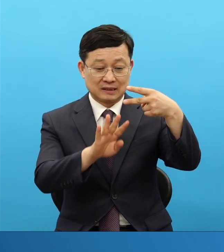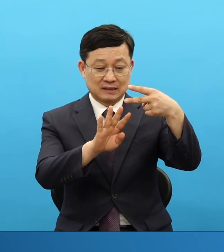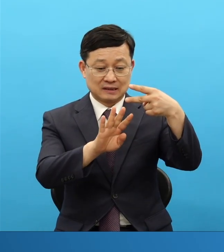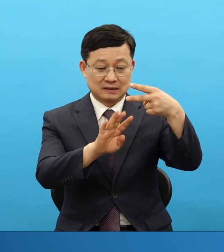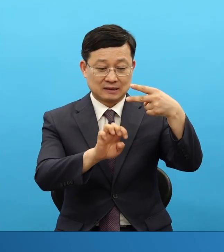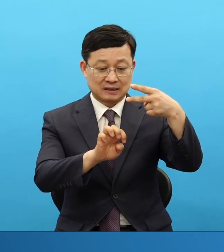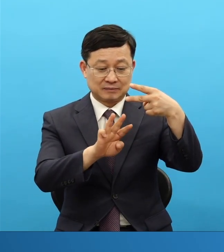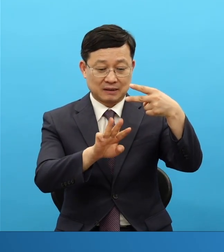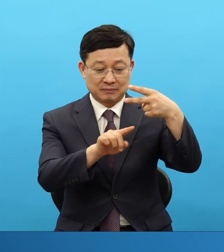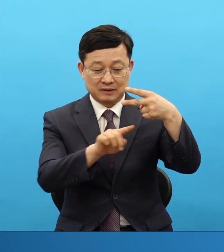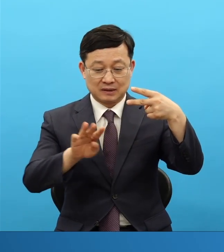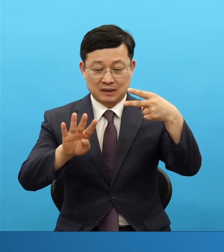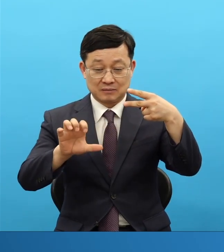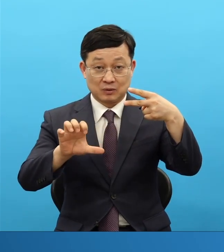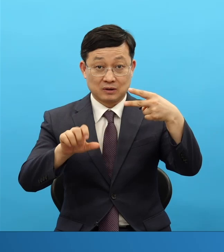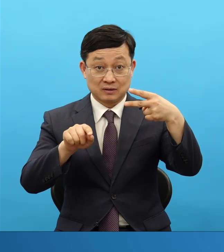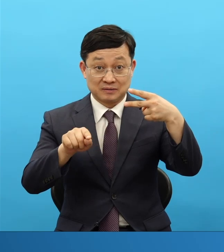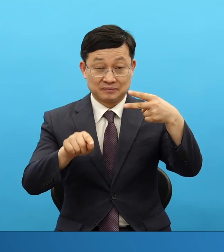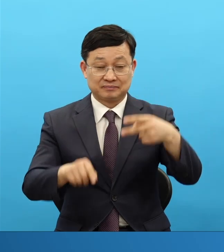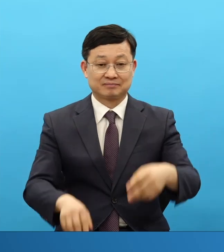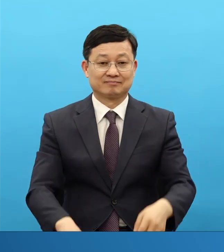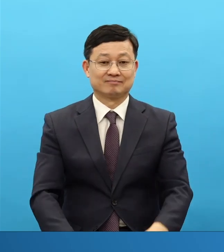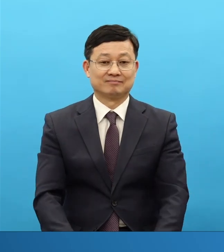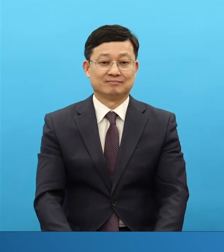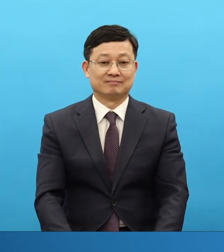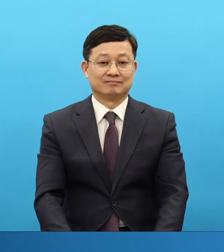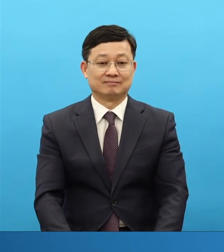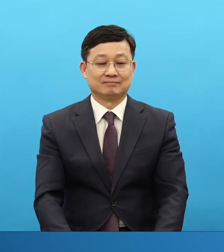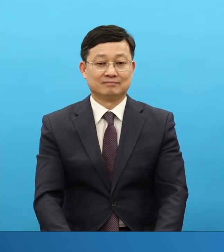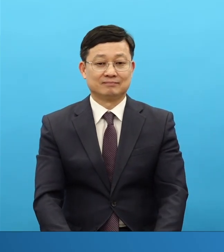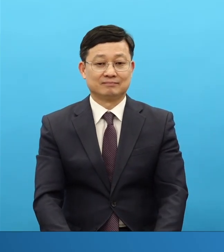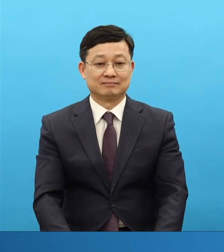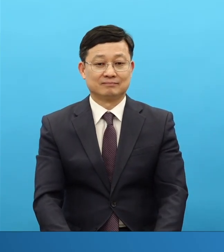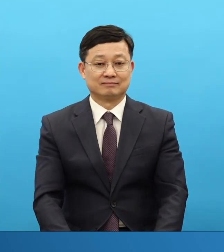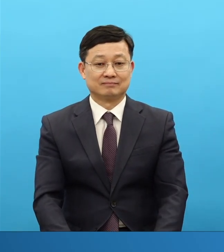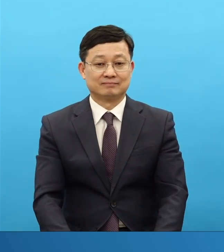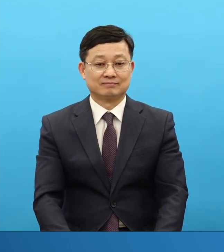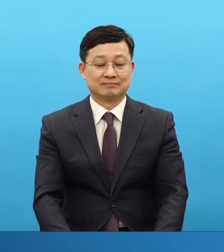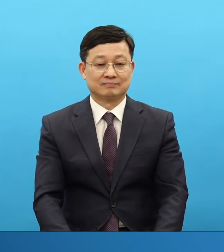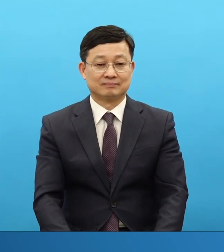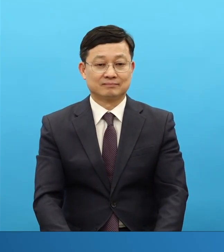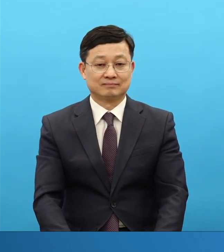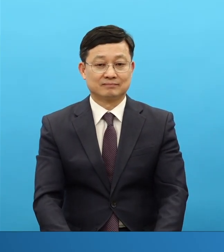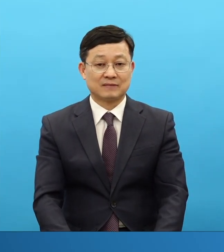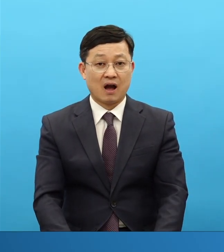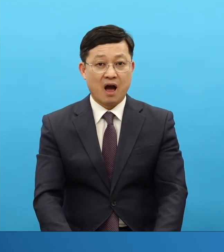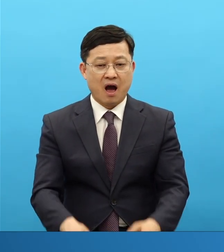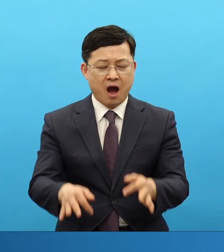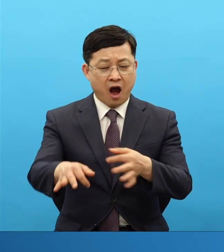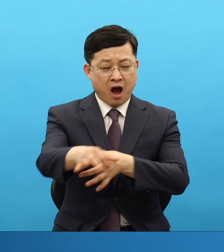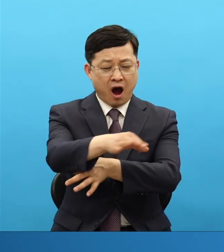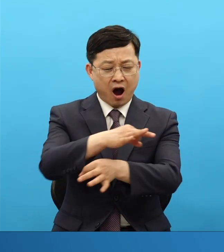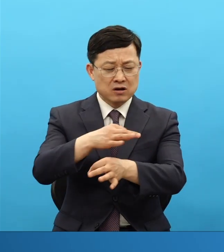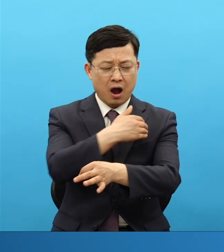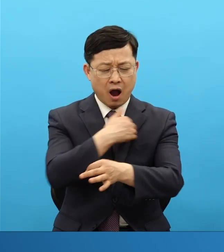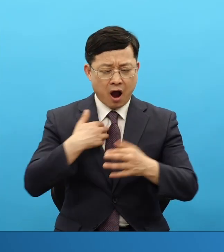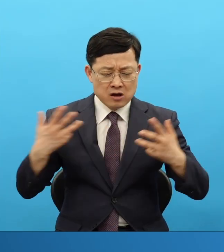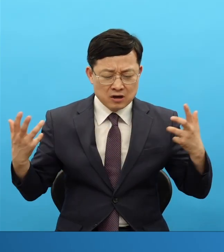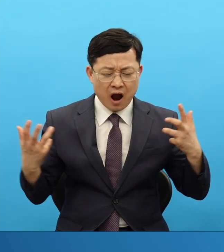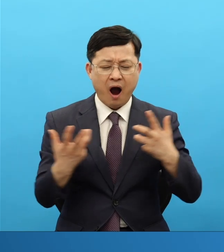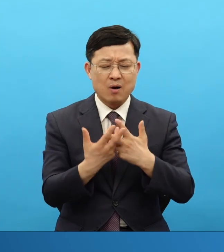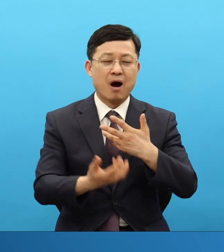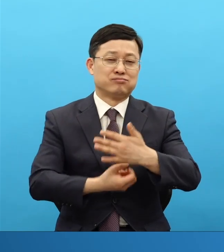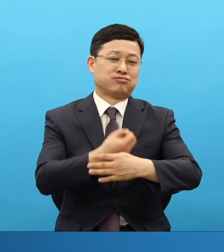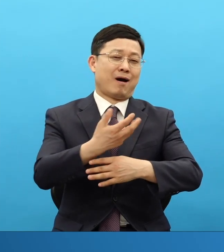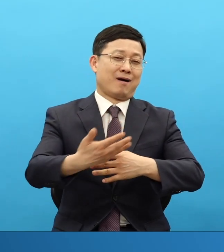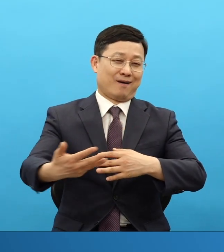43절 45절에 Acts 2, verse 43 to 45. 이 물질이 차고 넘쳤다 그러죠. That they were overflowing with material